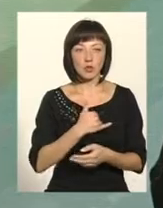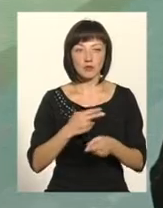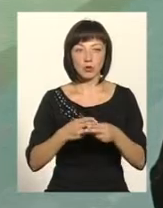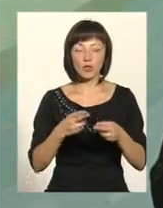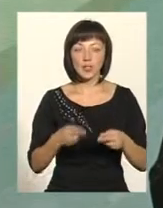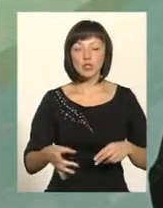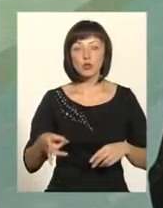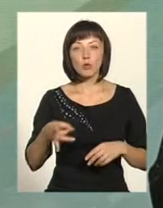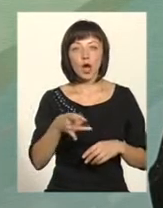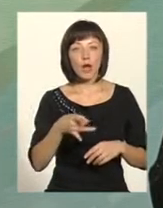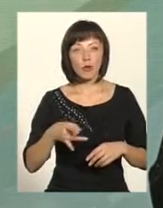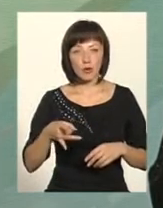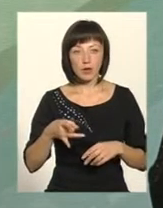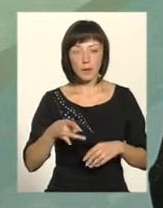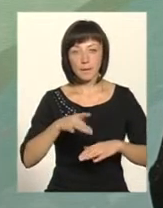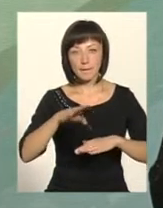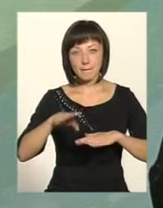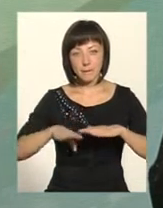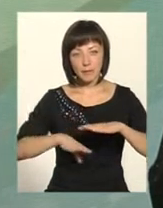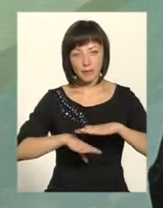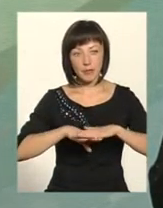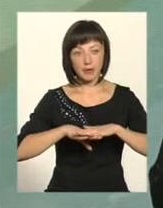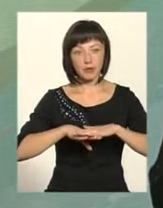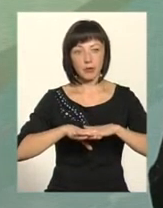районі. Вона підлягає,